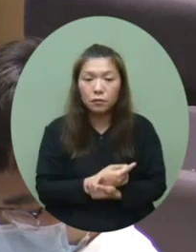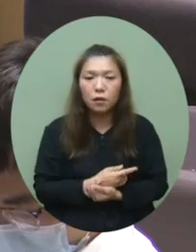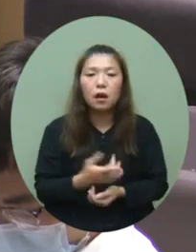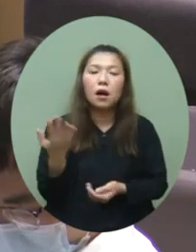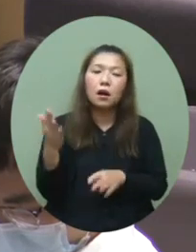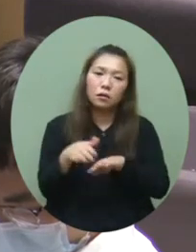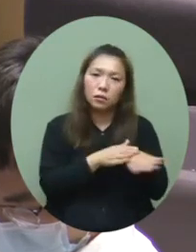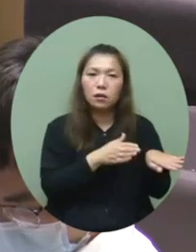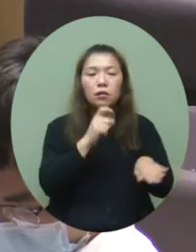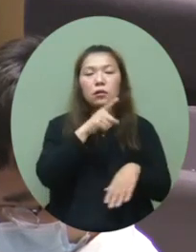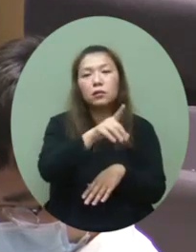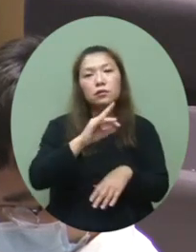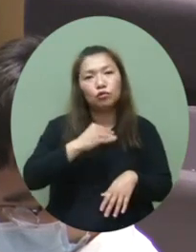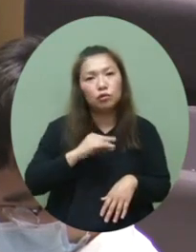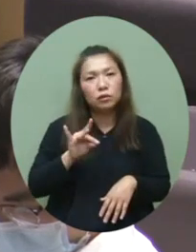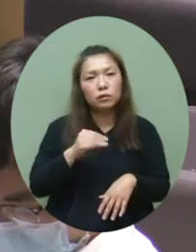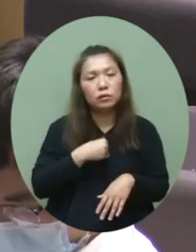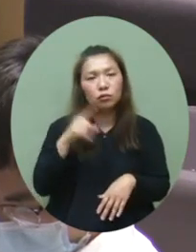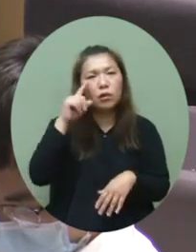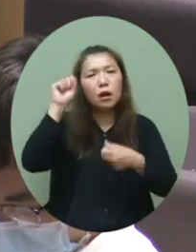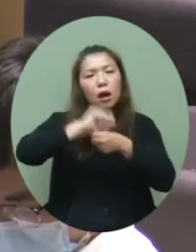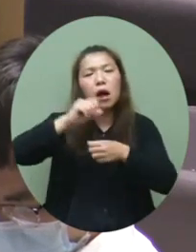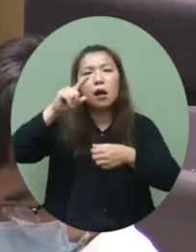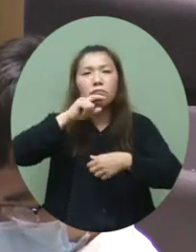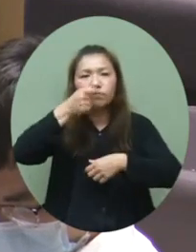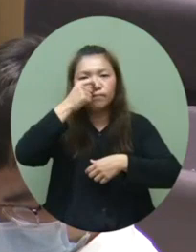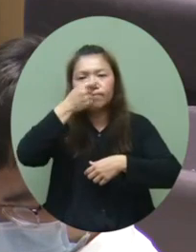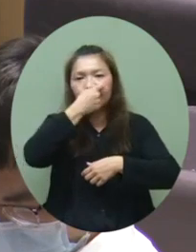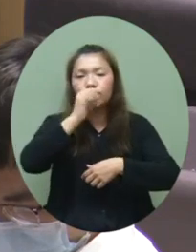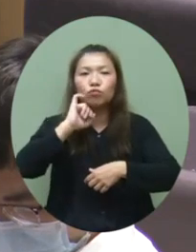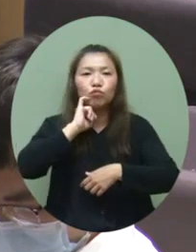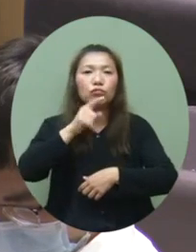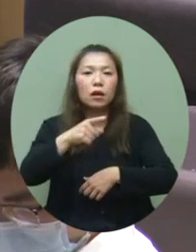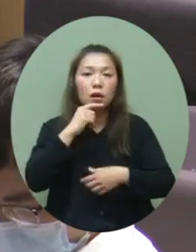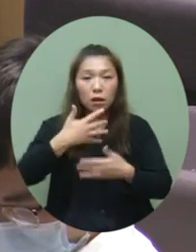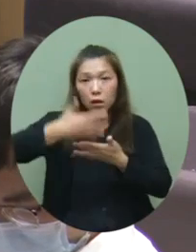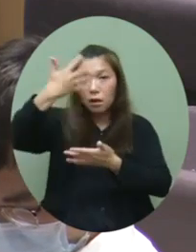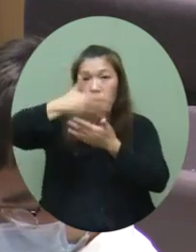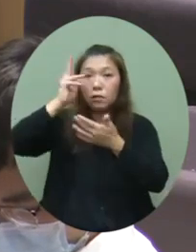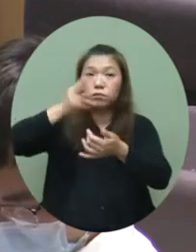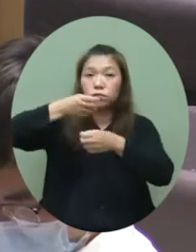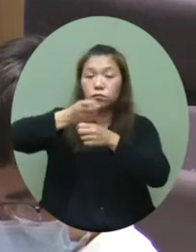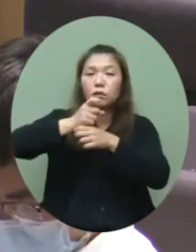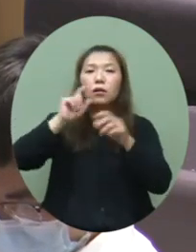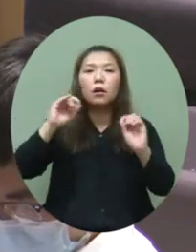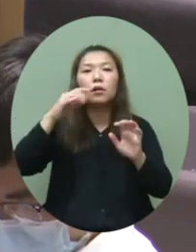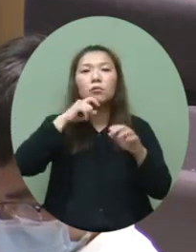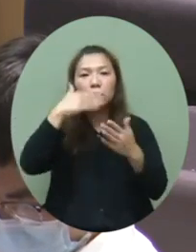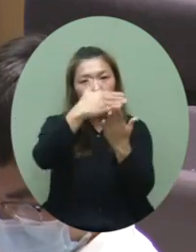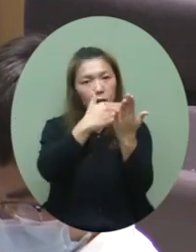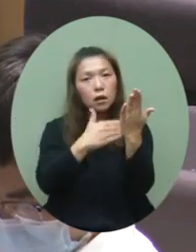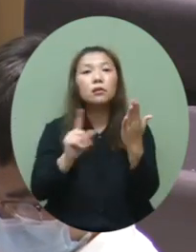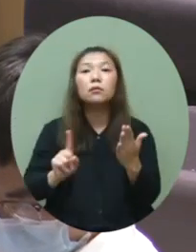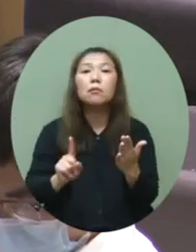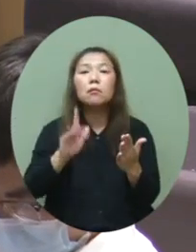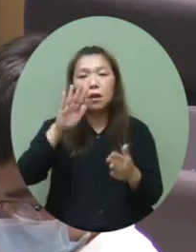醫生都講到就係強制檢測嗰度想加強，想瞭解下點樣加強，即係納入更多嘅大廈定係點樣咧？同埋個準則係點樣咧？最